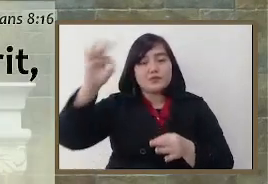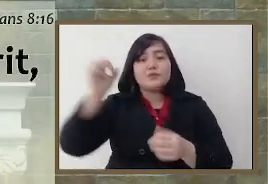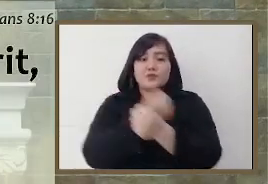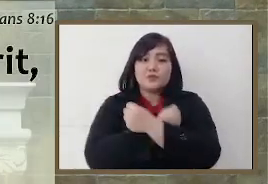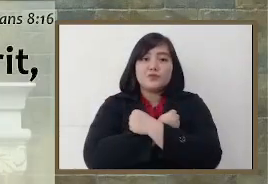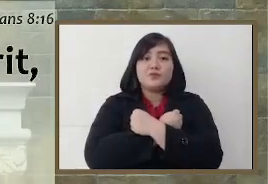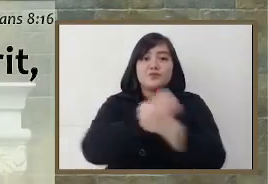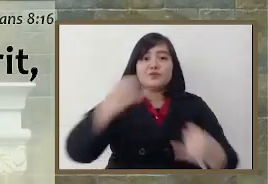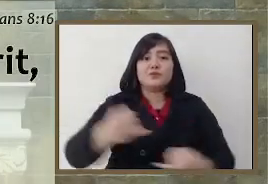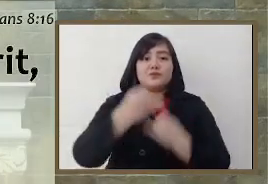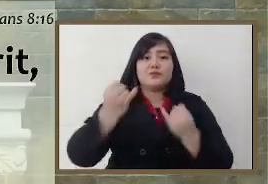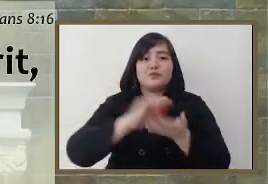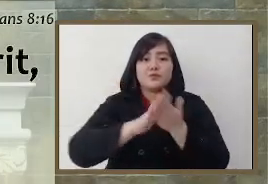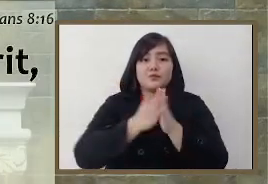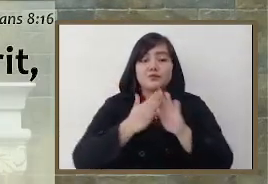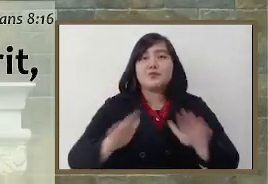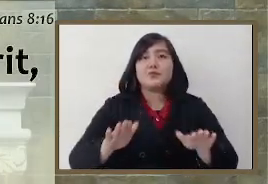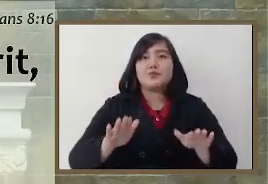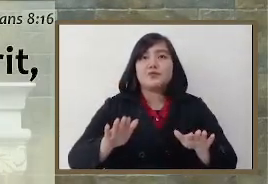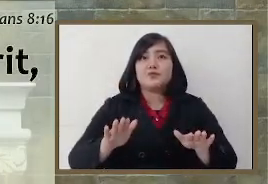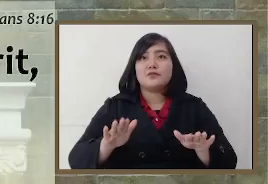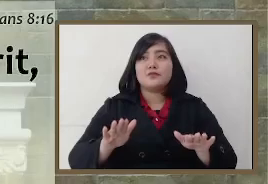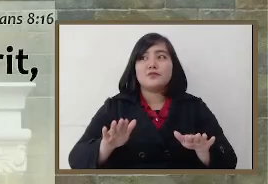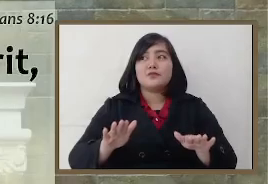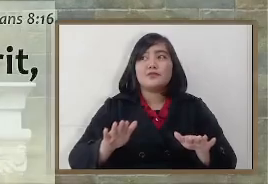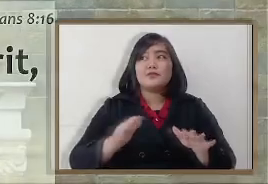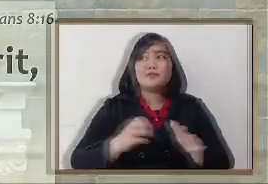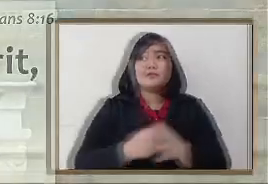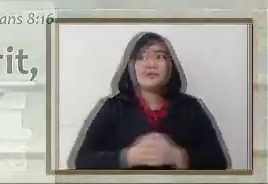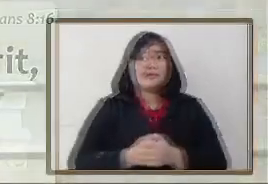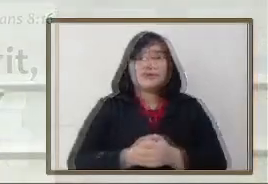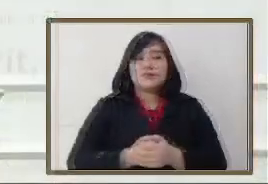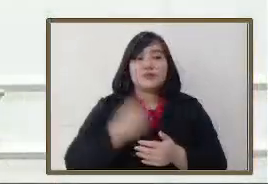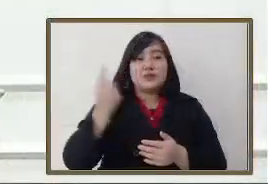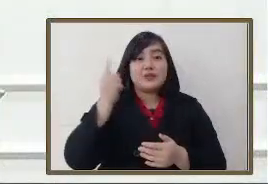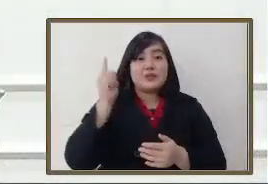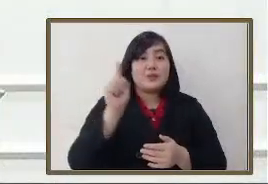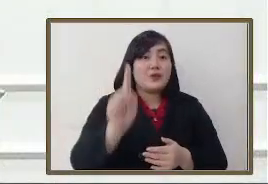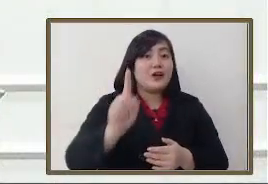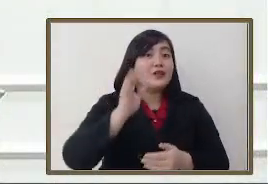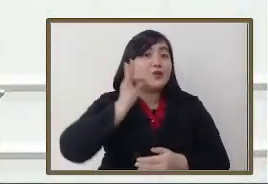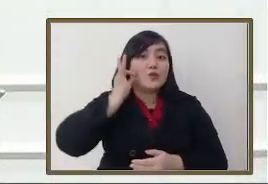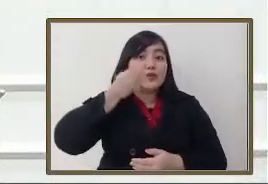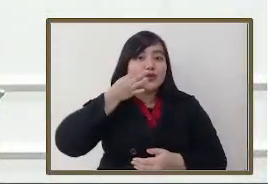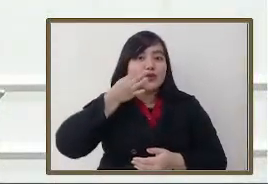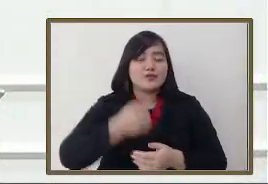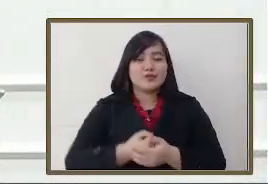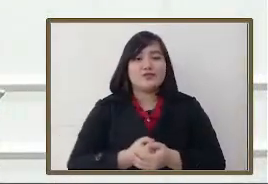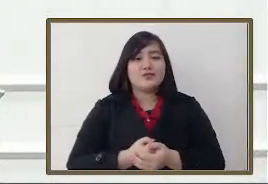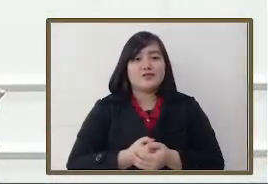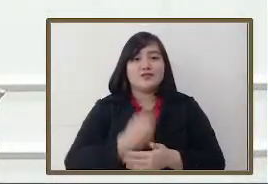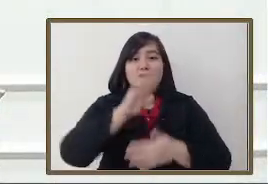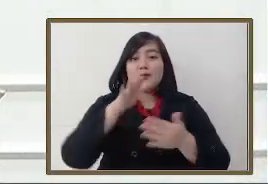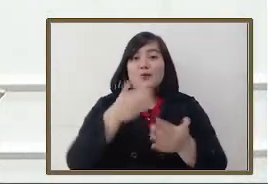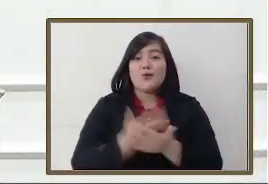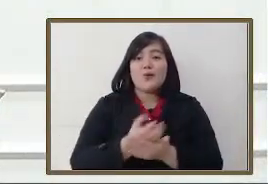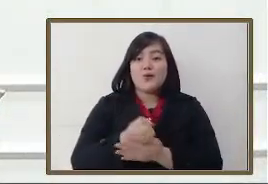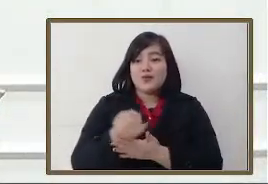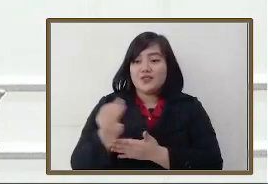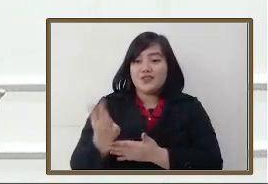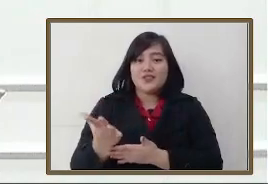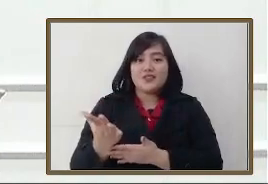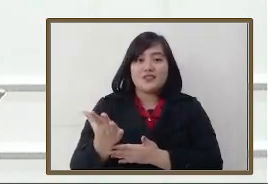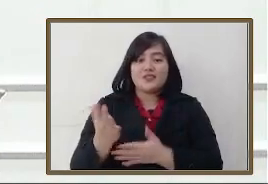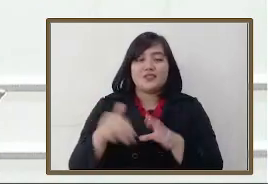what? Knows that and so on. Okay? Lahat po yan. Lahat po yan. Okay?